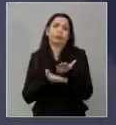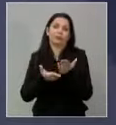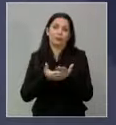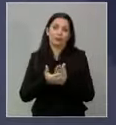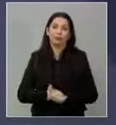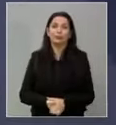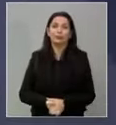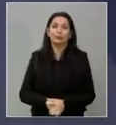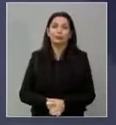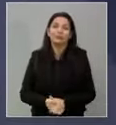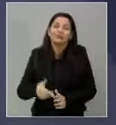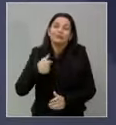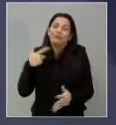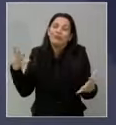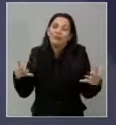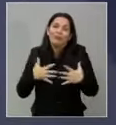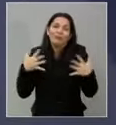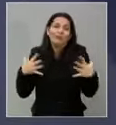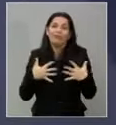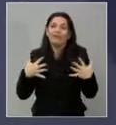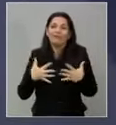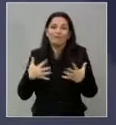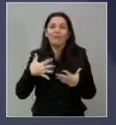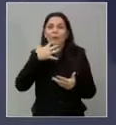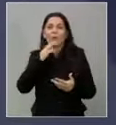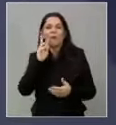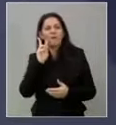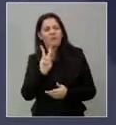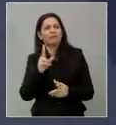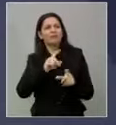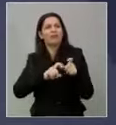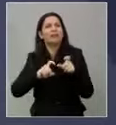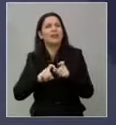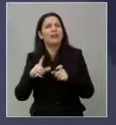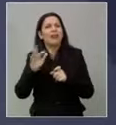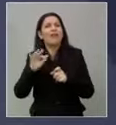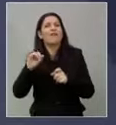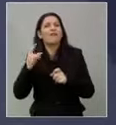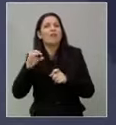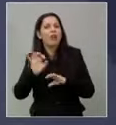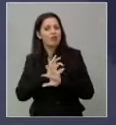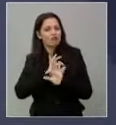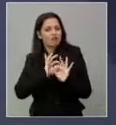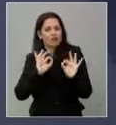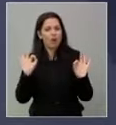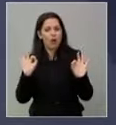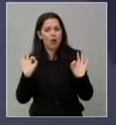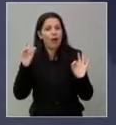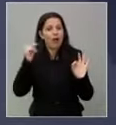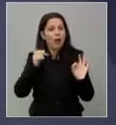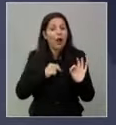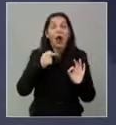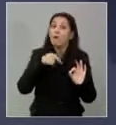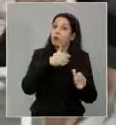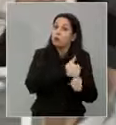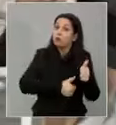πως αυτές οι επενδυτικές κινήσεις της Pfizer είναι απολύτως ευθυγραμμισμένες με τις προτεραιότητες